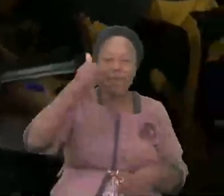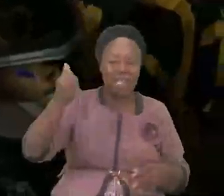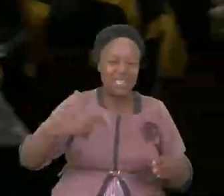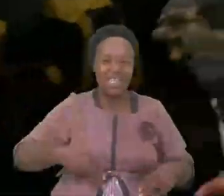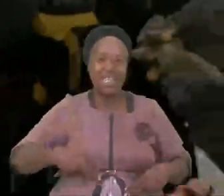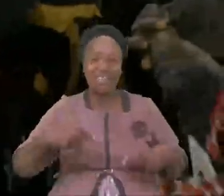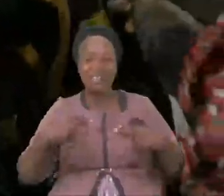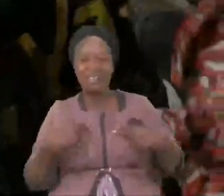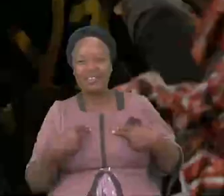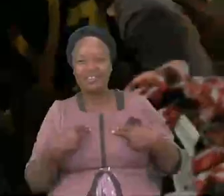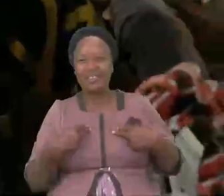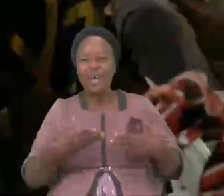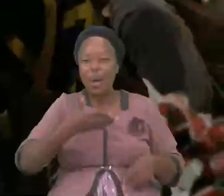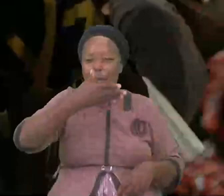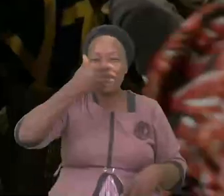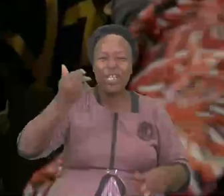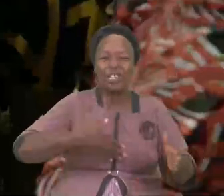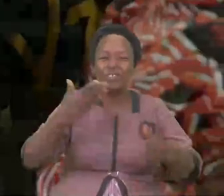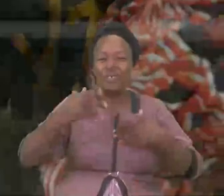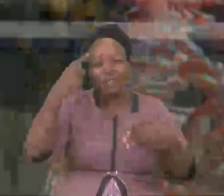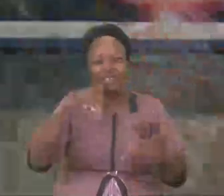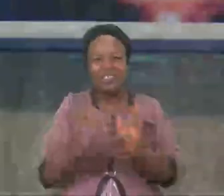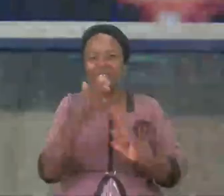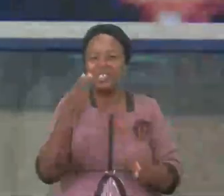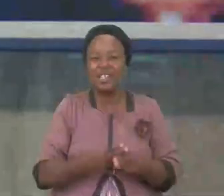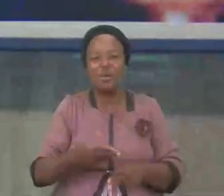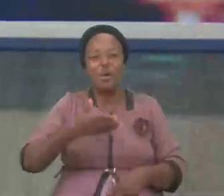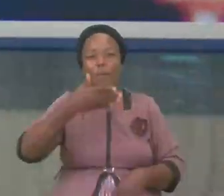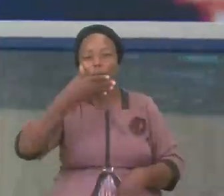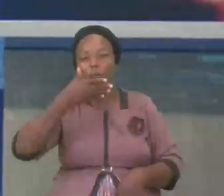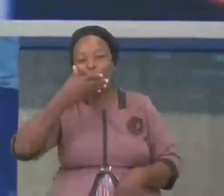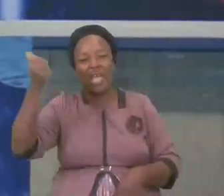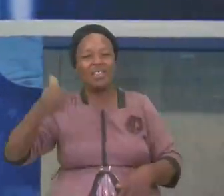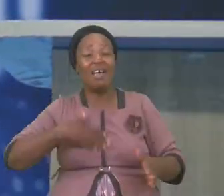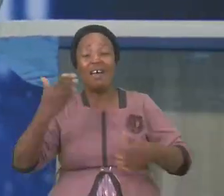meilleure santé, meilleure joie,